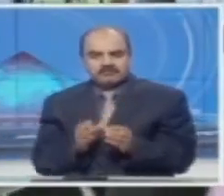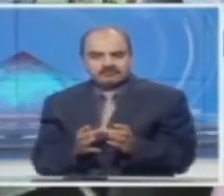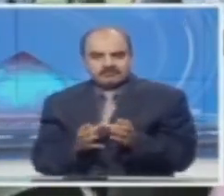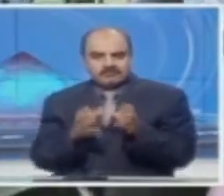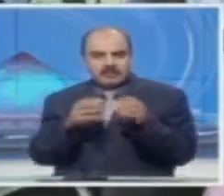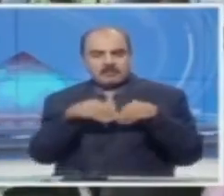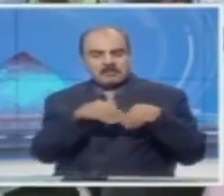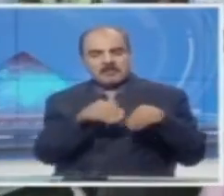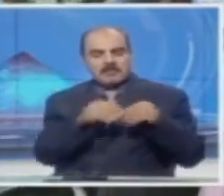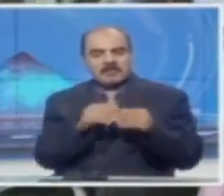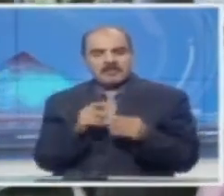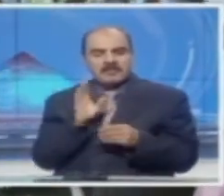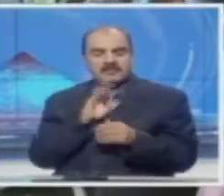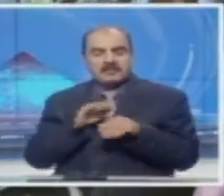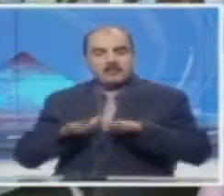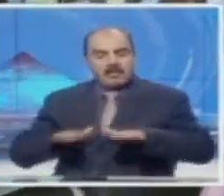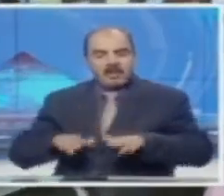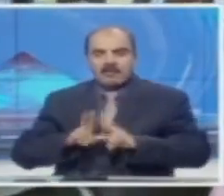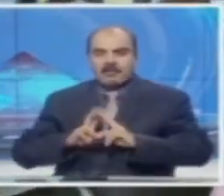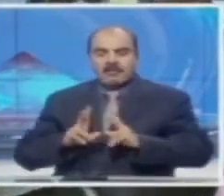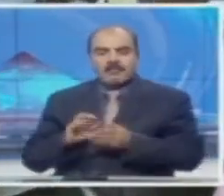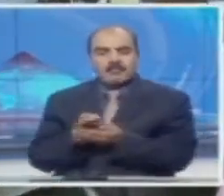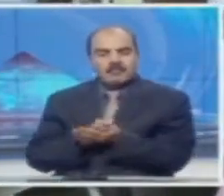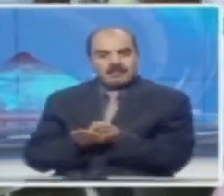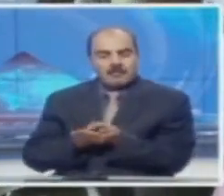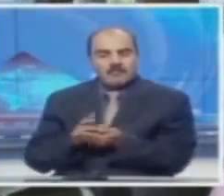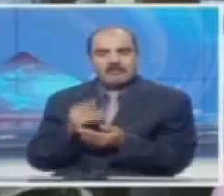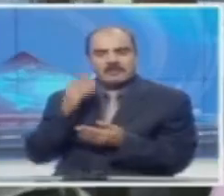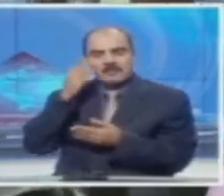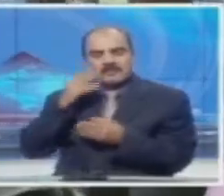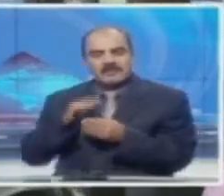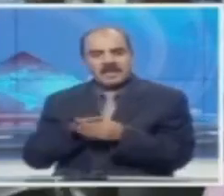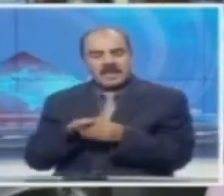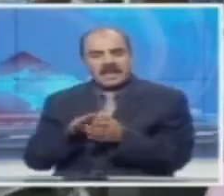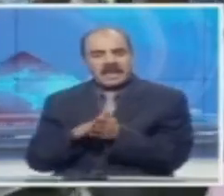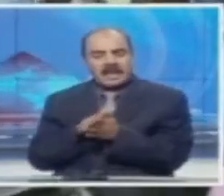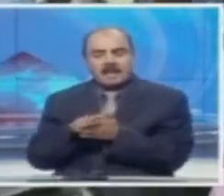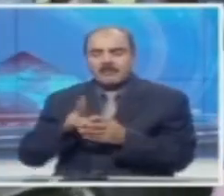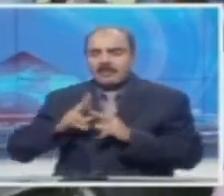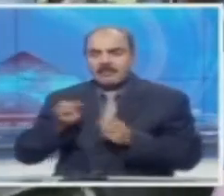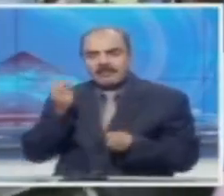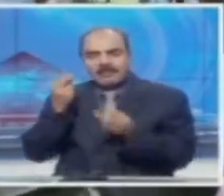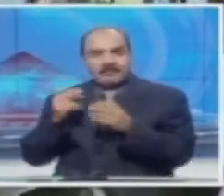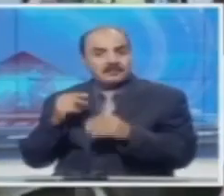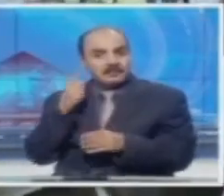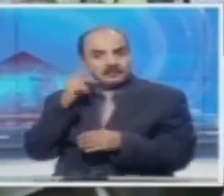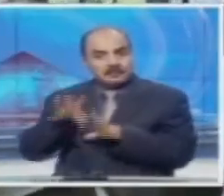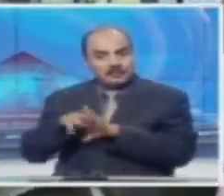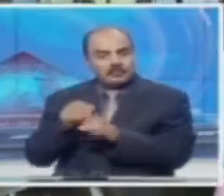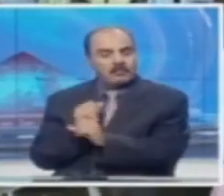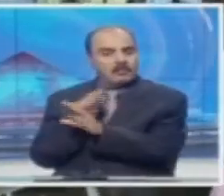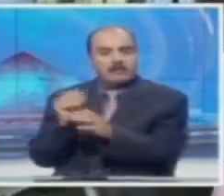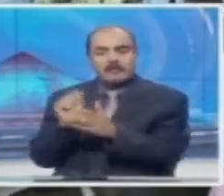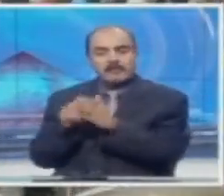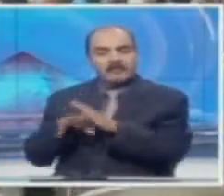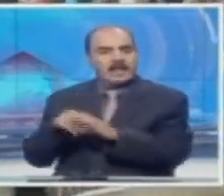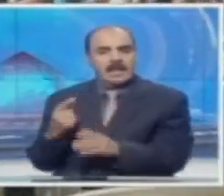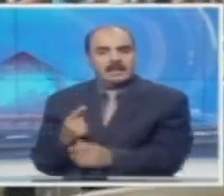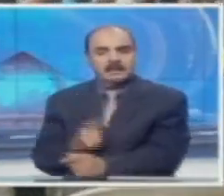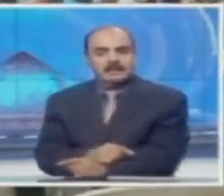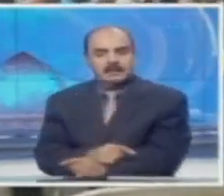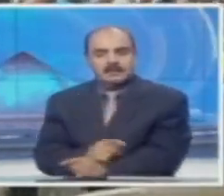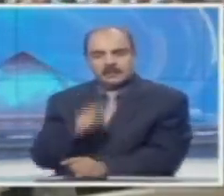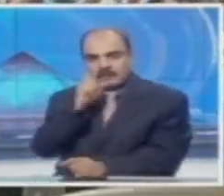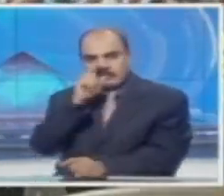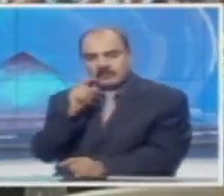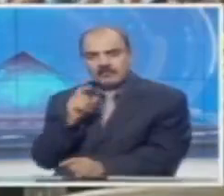معلمونا ازاي مكان خياطة، صابون، حاجات للبشرة، كريمات، كل واحد نفسه في مشروع نعمله احنا في البيت عادي. انا رائدة ريفيات